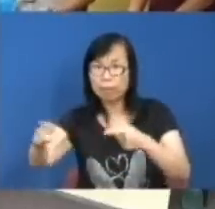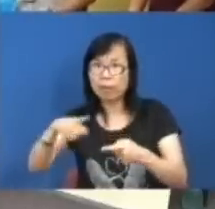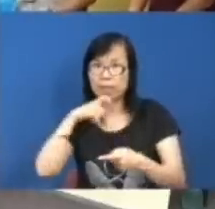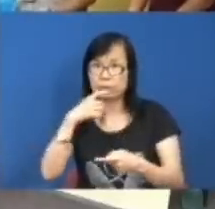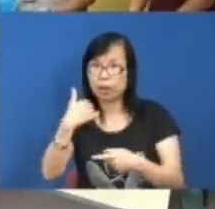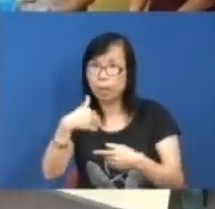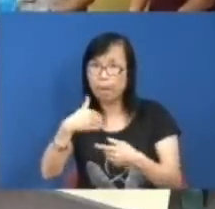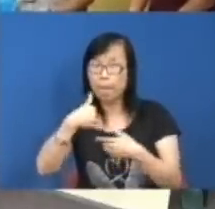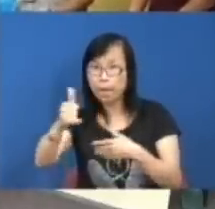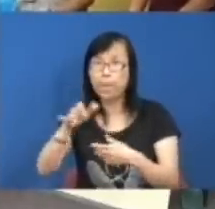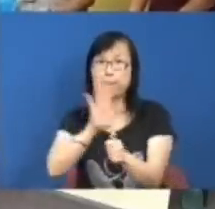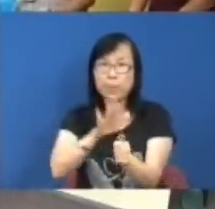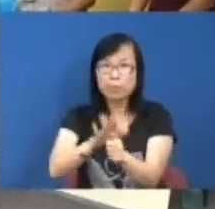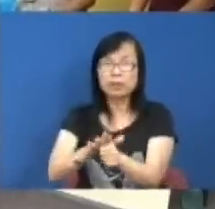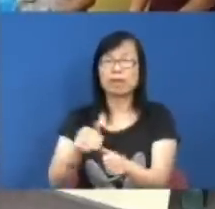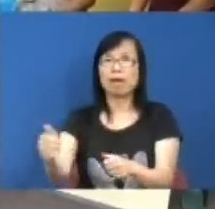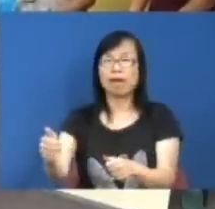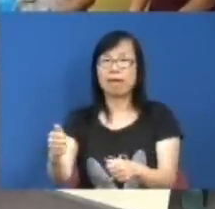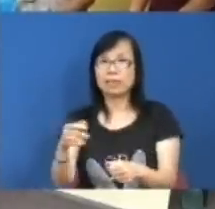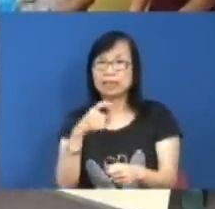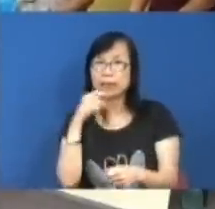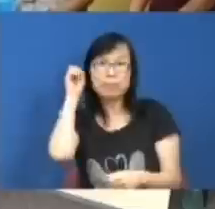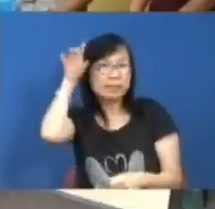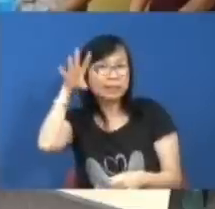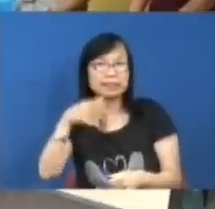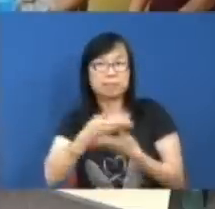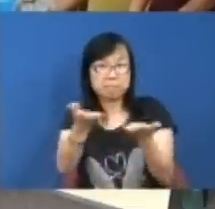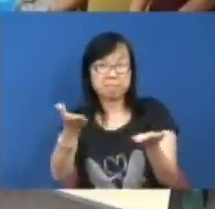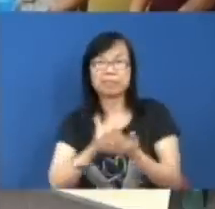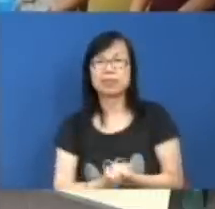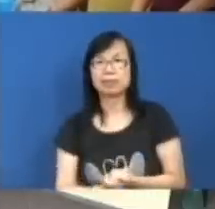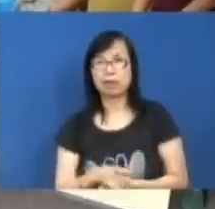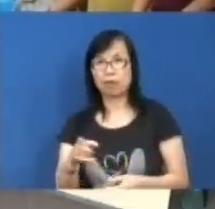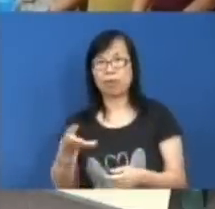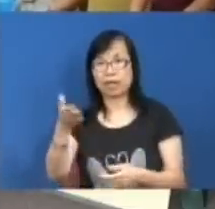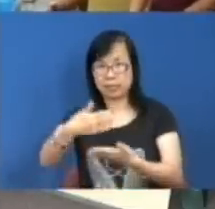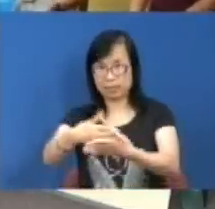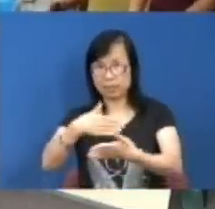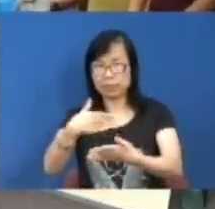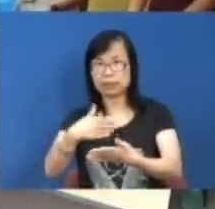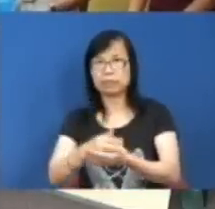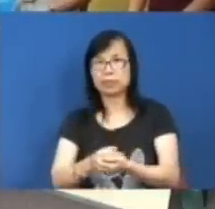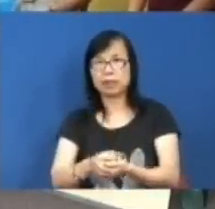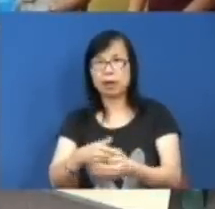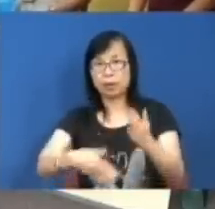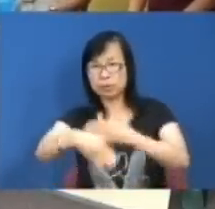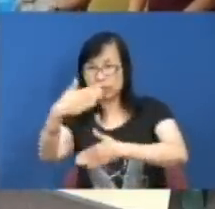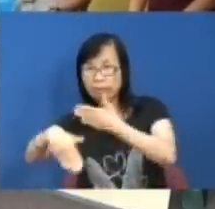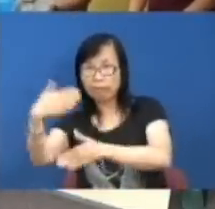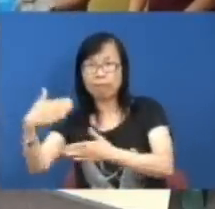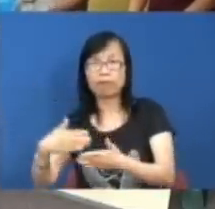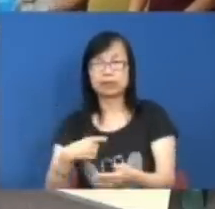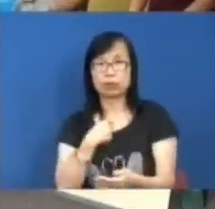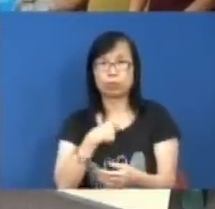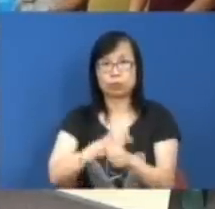提供好多意見咧，搞樓宇翻修呢方面，你有咩意見俾佢哋啊？ 係啊，咁其實喺事前咧喺當個大廈要採取一啲